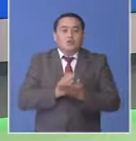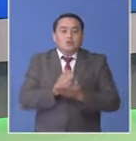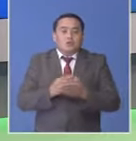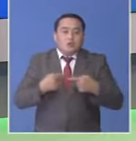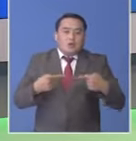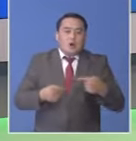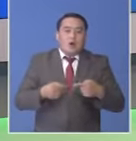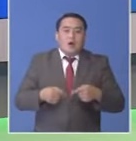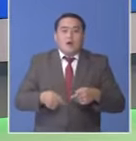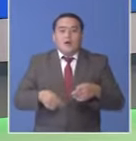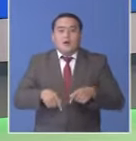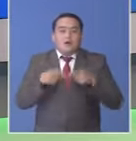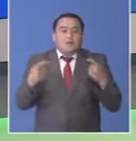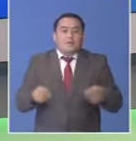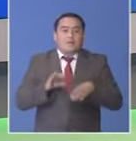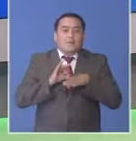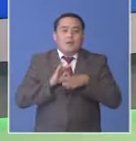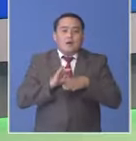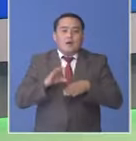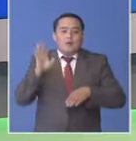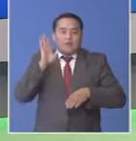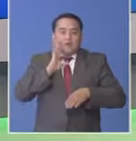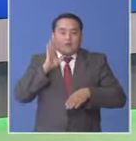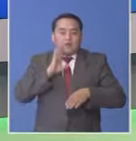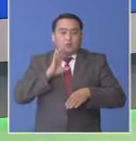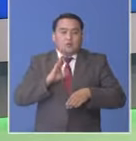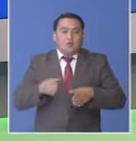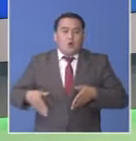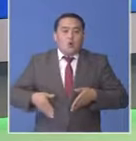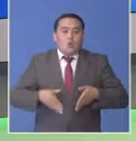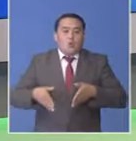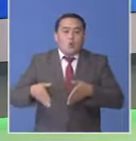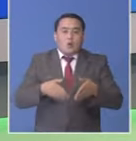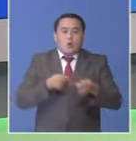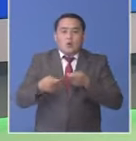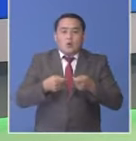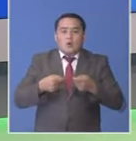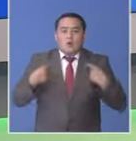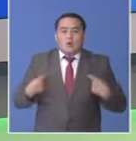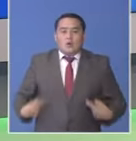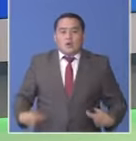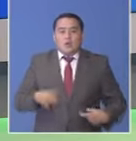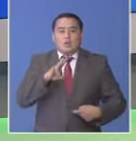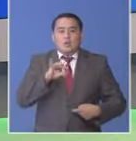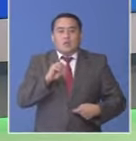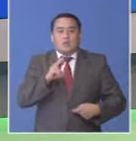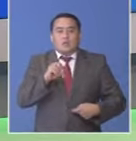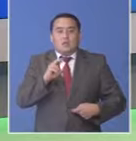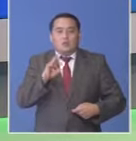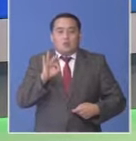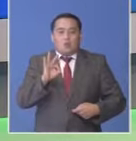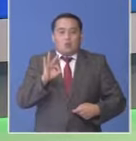своеобразный зачет, переплывая 100-метровый вододром. Руководит подготовкой генерал-майор Назаренко, широко